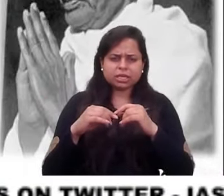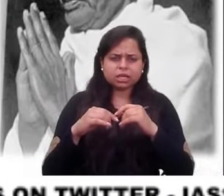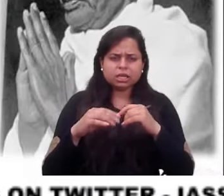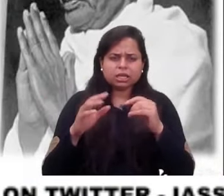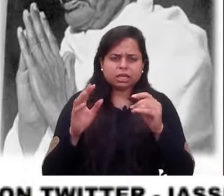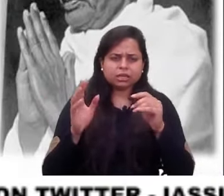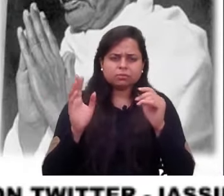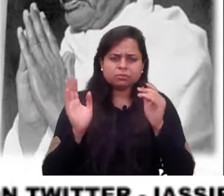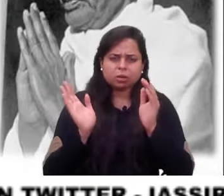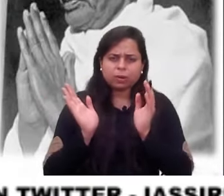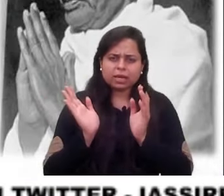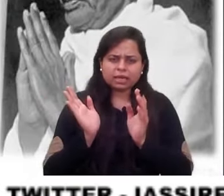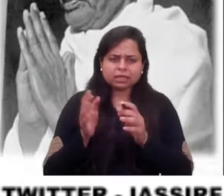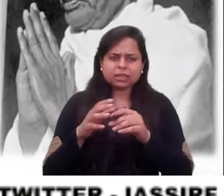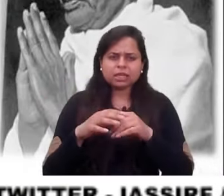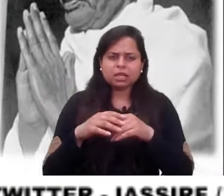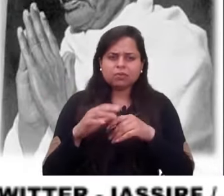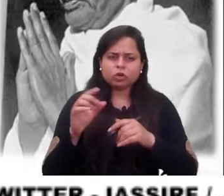कि